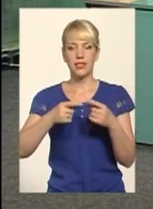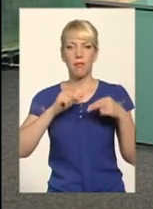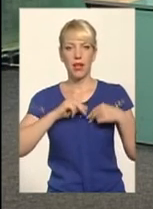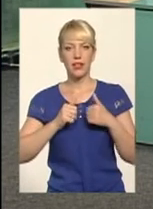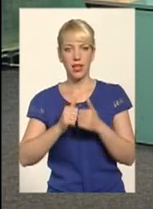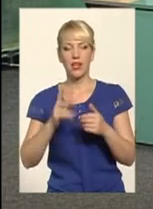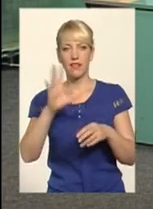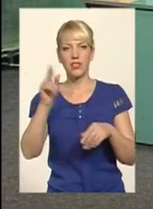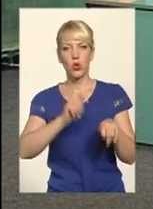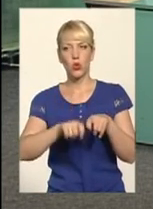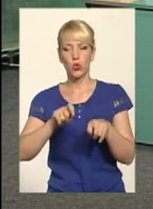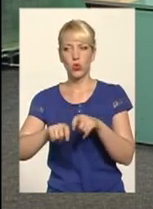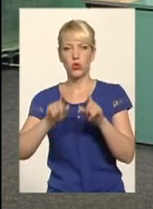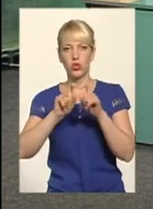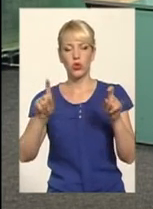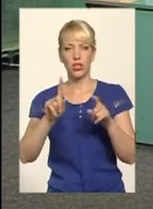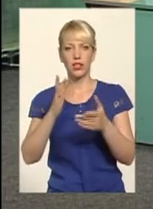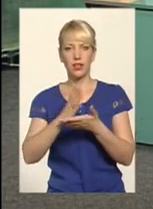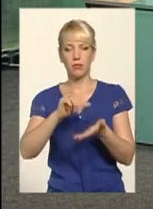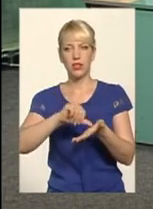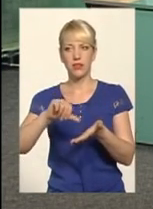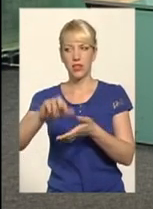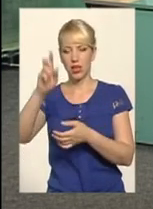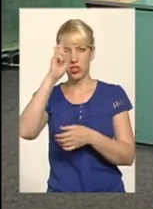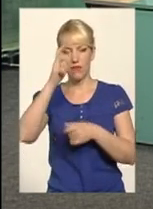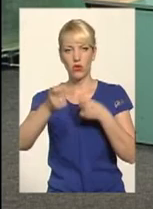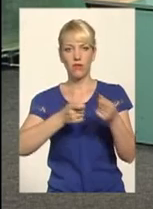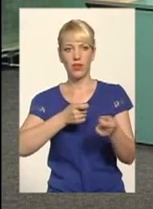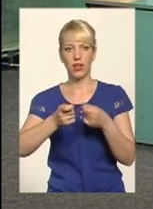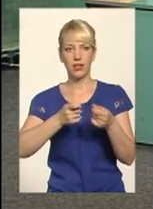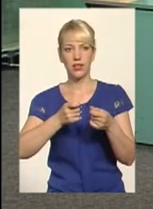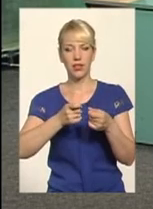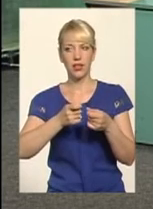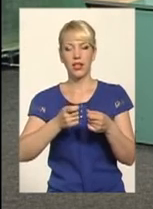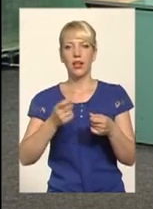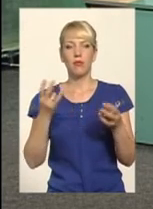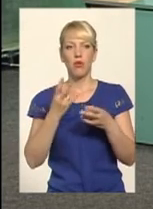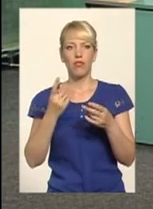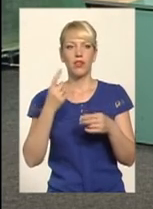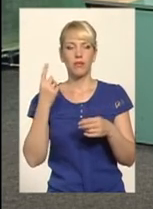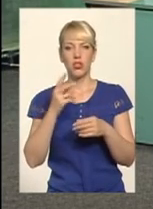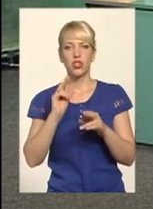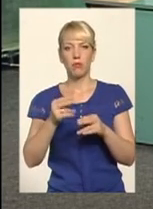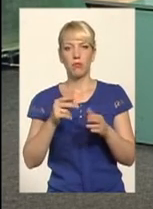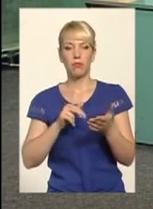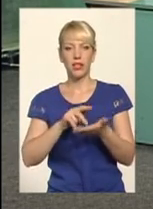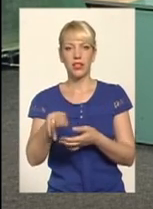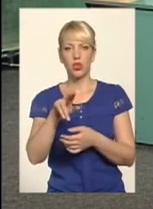органи, які є представниками державної влади, повинні перш ніж прийти до перевірки,